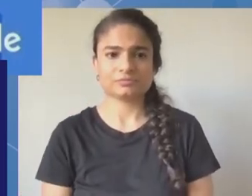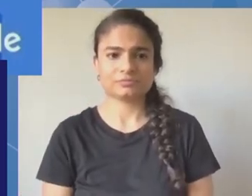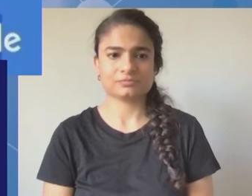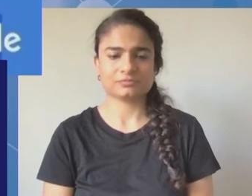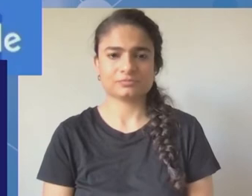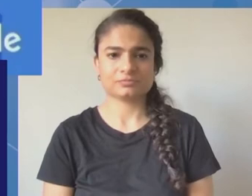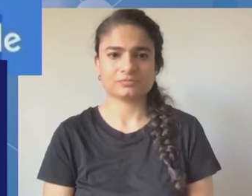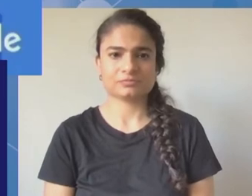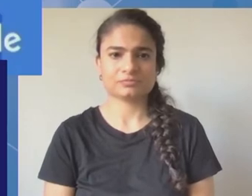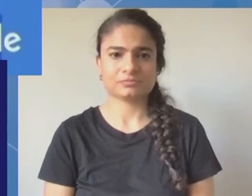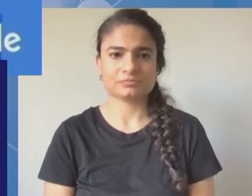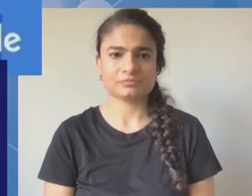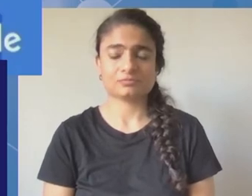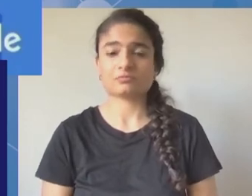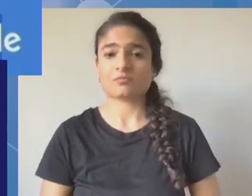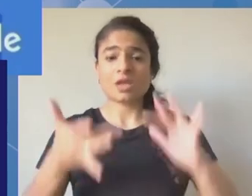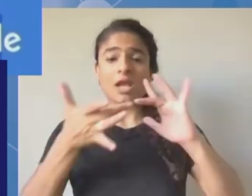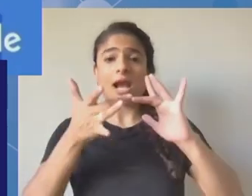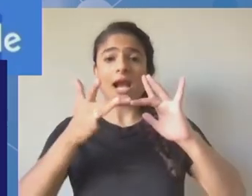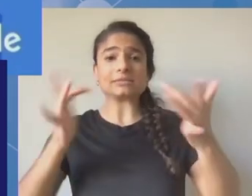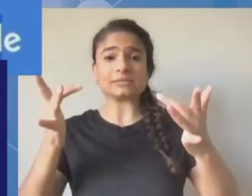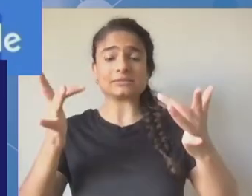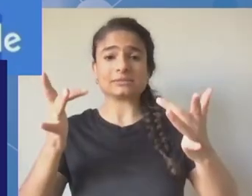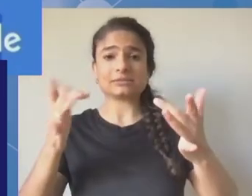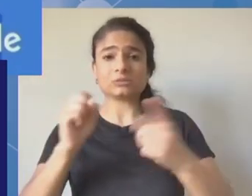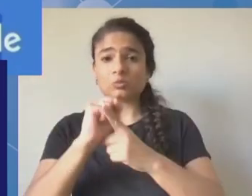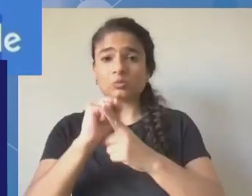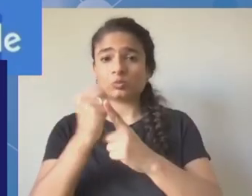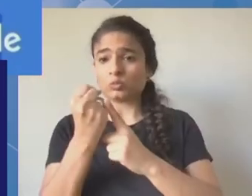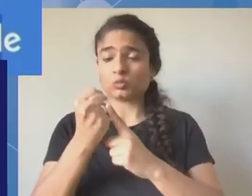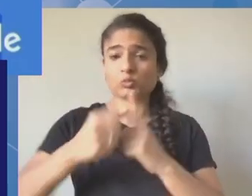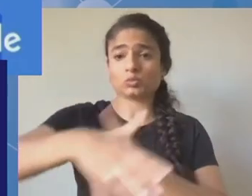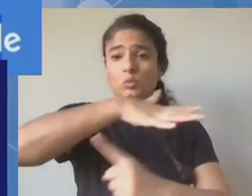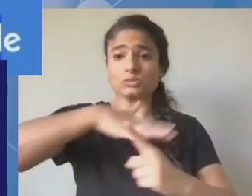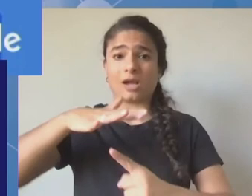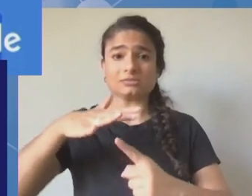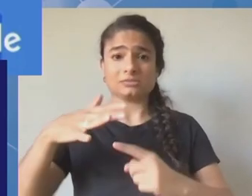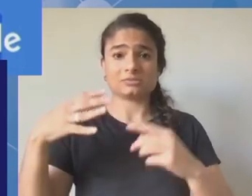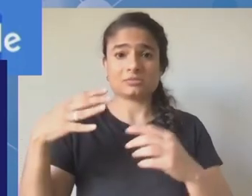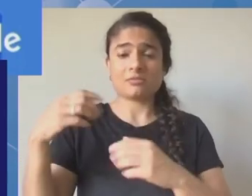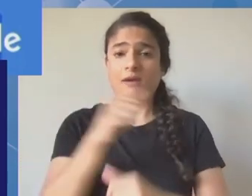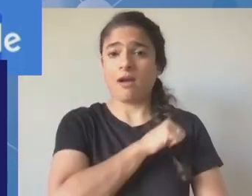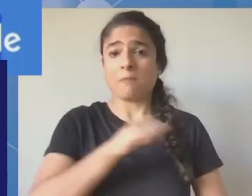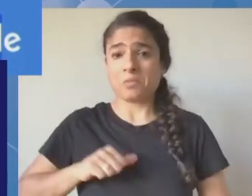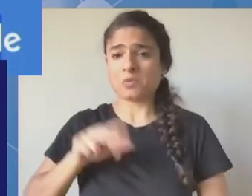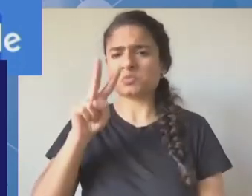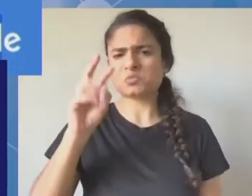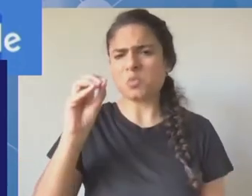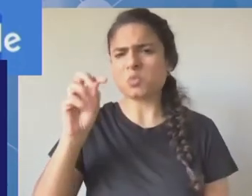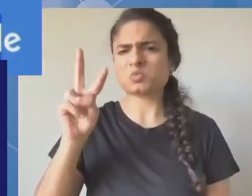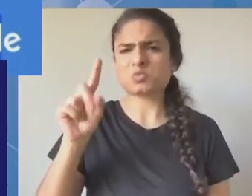我是七年的大师，2021年的吧。我想分享我